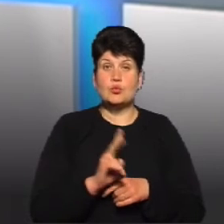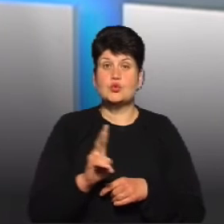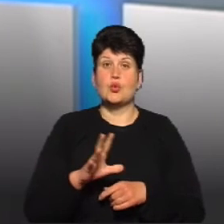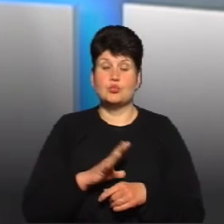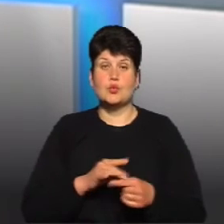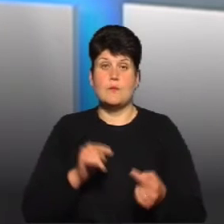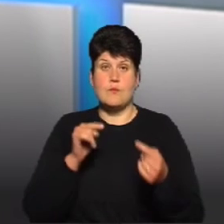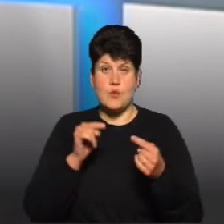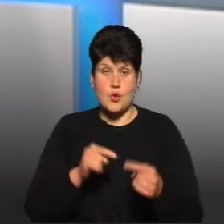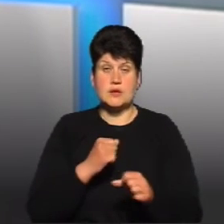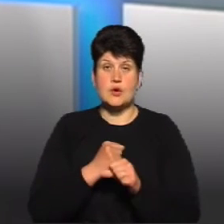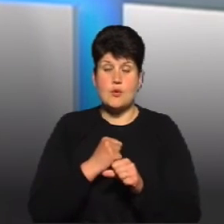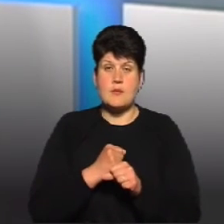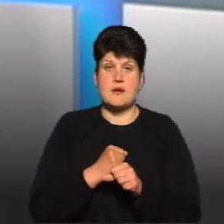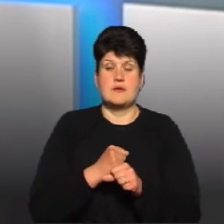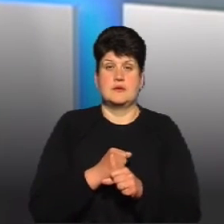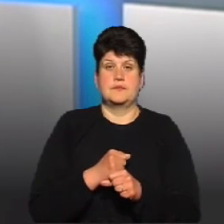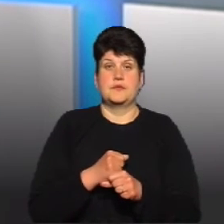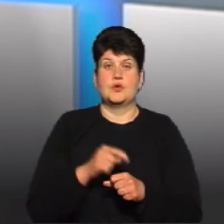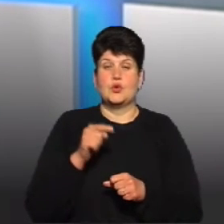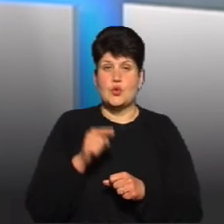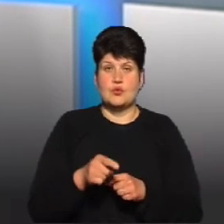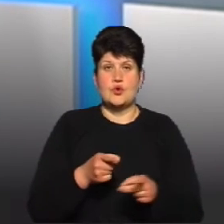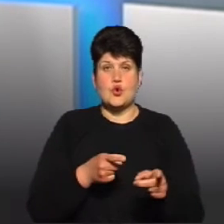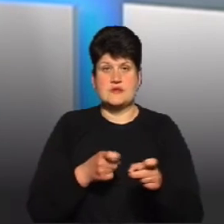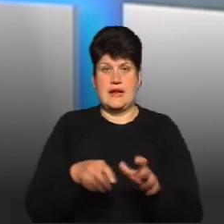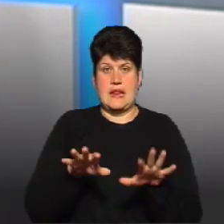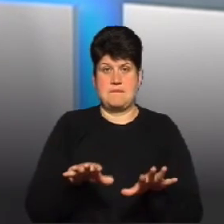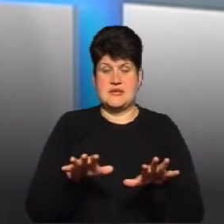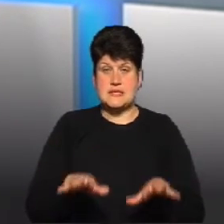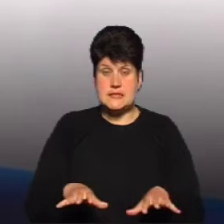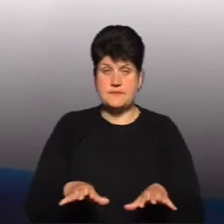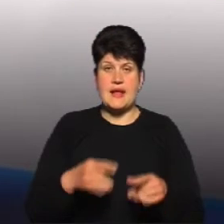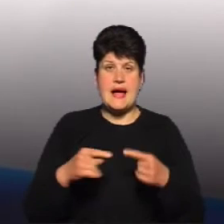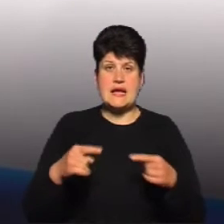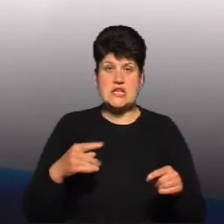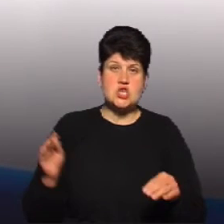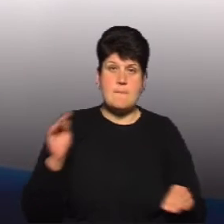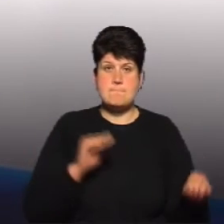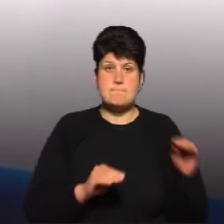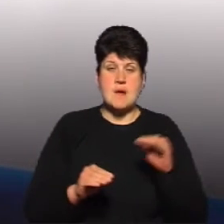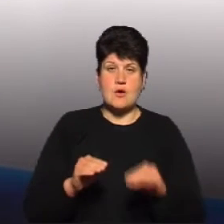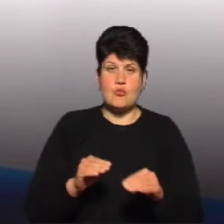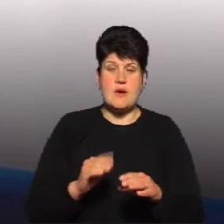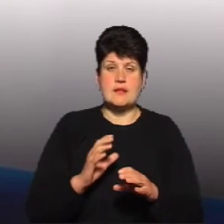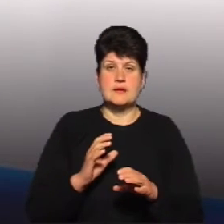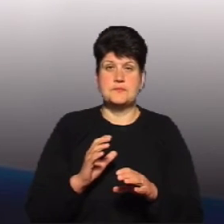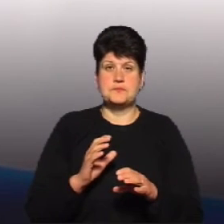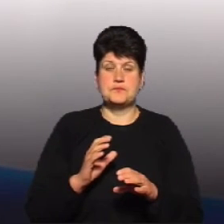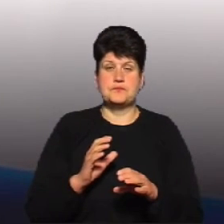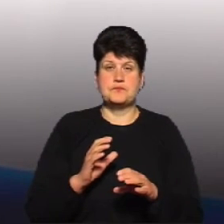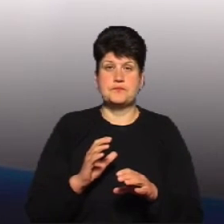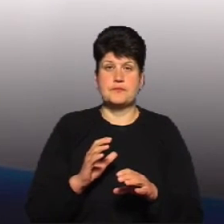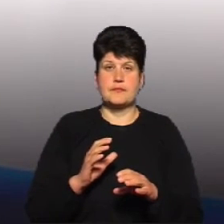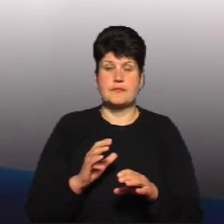чинив опір фізичний, того розстрілювали на місці. А інших пакували по вагон, тобто по підводах, і